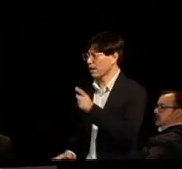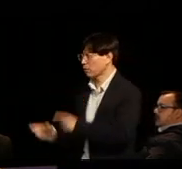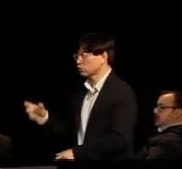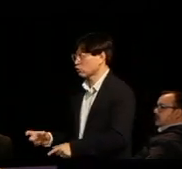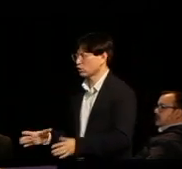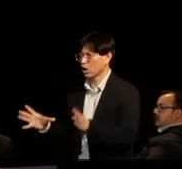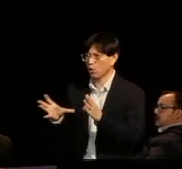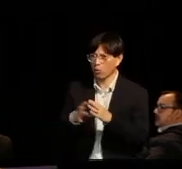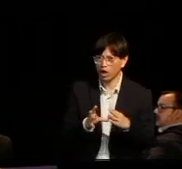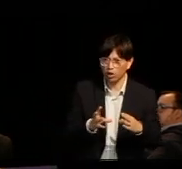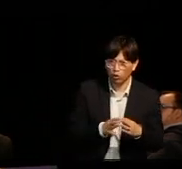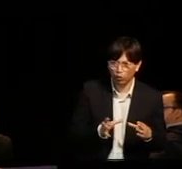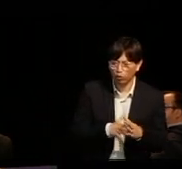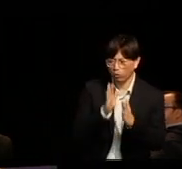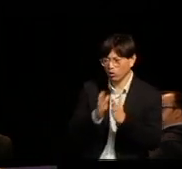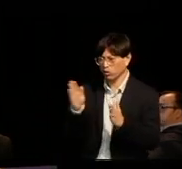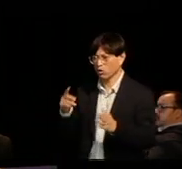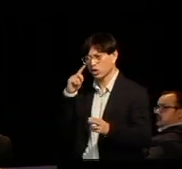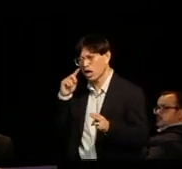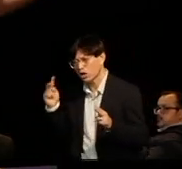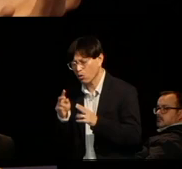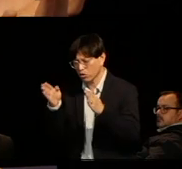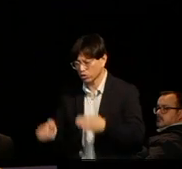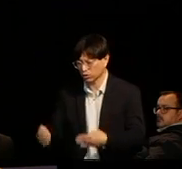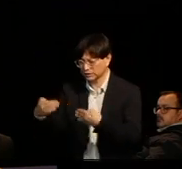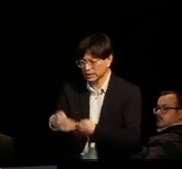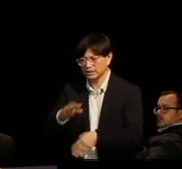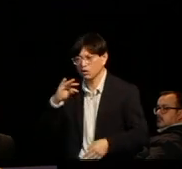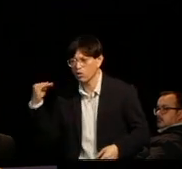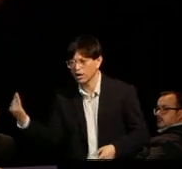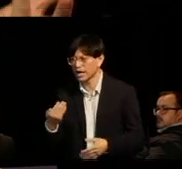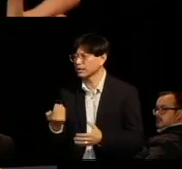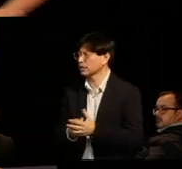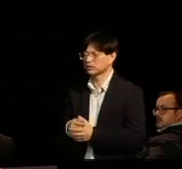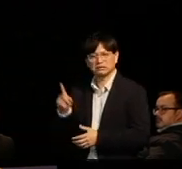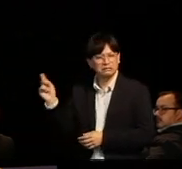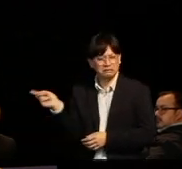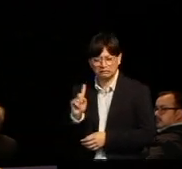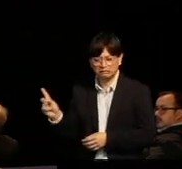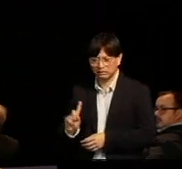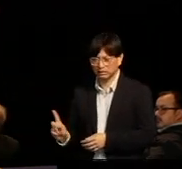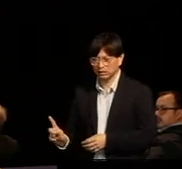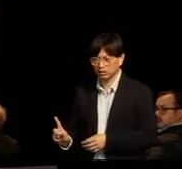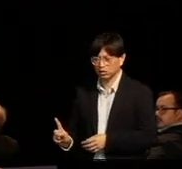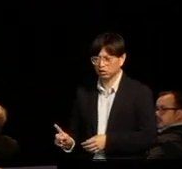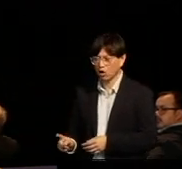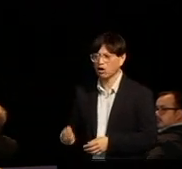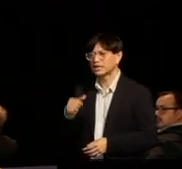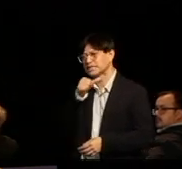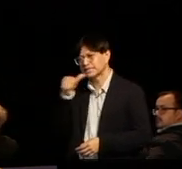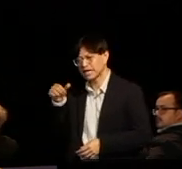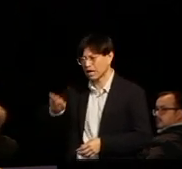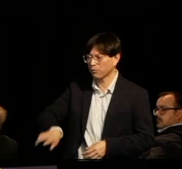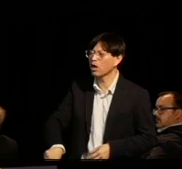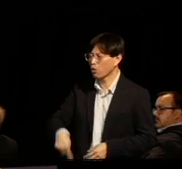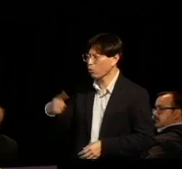quel gruppo di catechesi non fa l'incontro nella stanza come lo fanno tutti gli altri perché quella stanza non va bene per quella bambina che c'è nel gruppo di catechesi